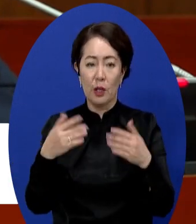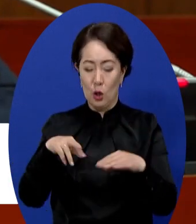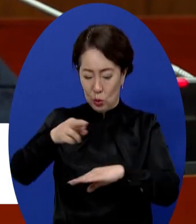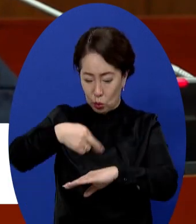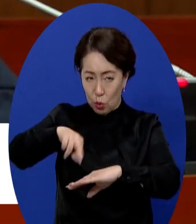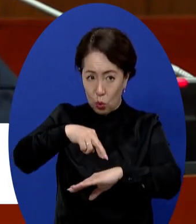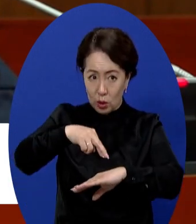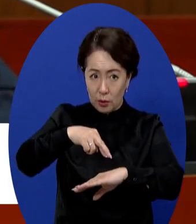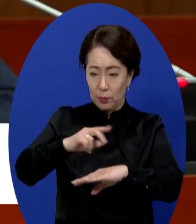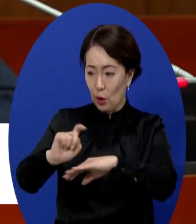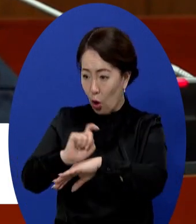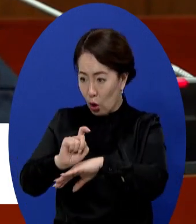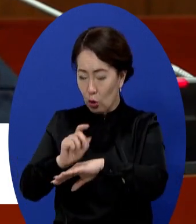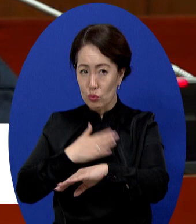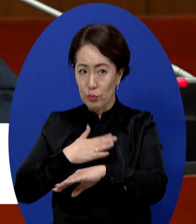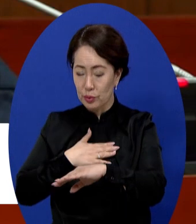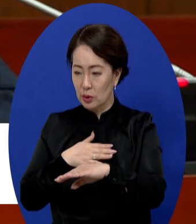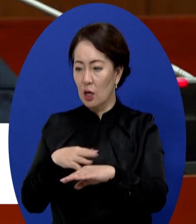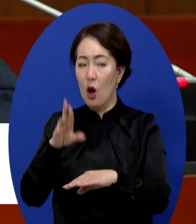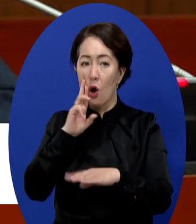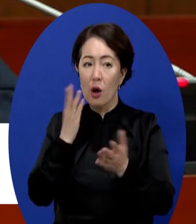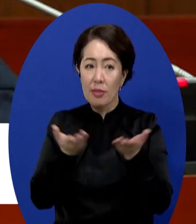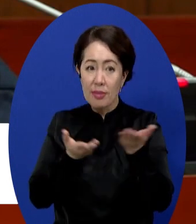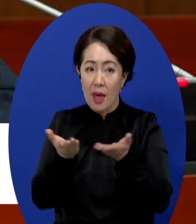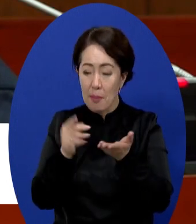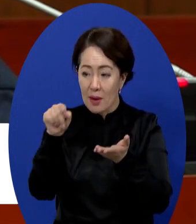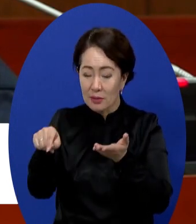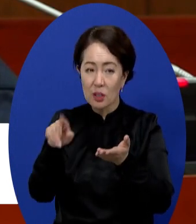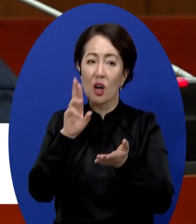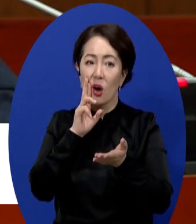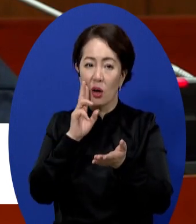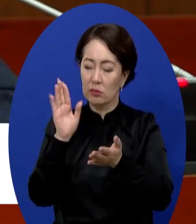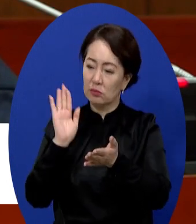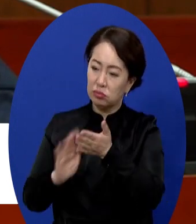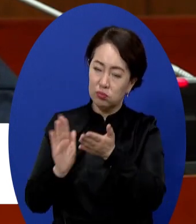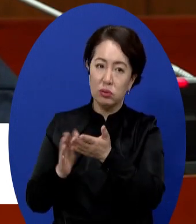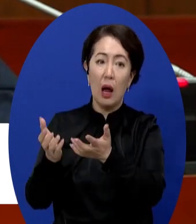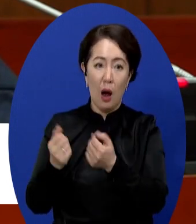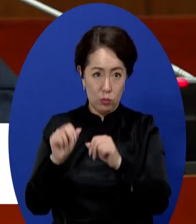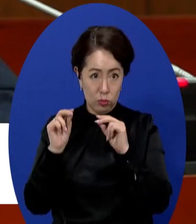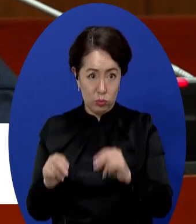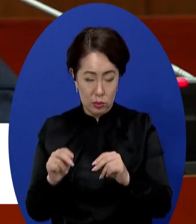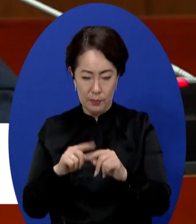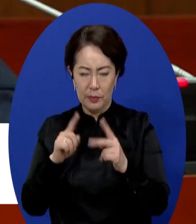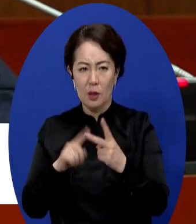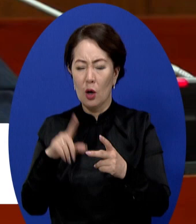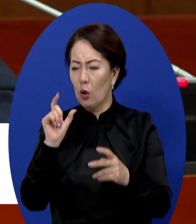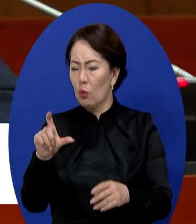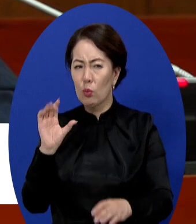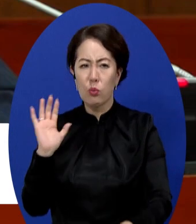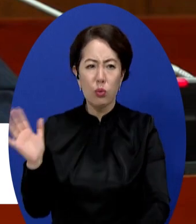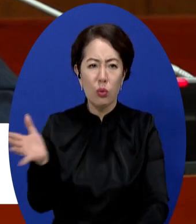эрүүл одоо хүнсний дэлгүүрүүдээс хүнсний бүтээгдэхүүнүүдээ авна. За бүх хүнийг одоо гарах гарахгүй